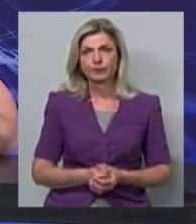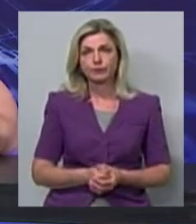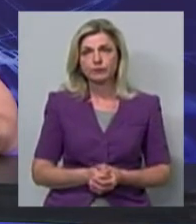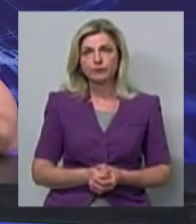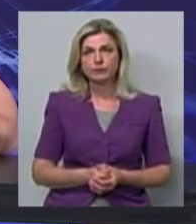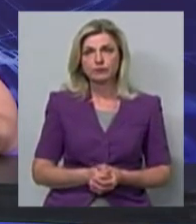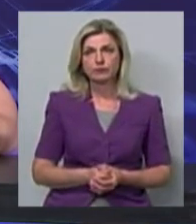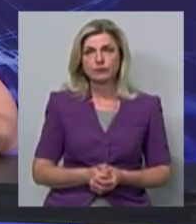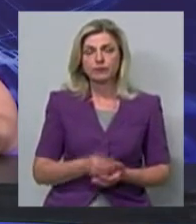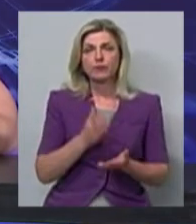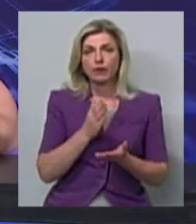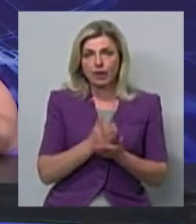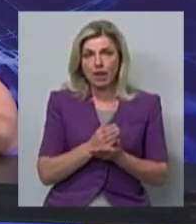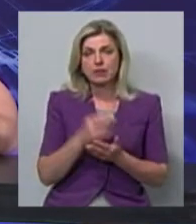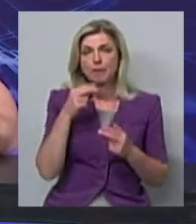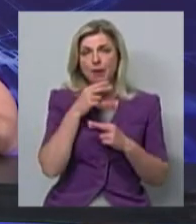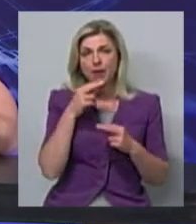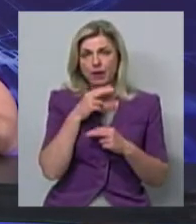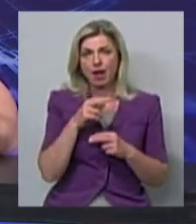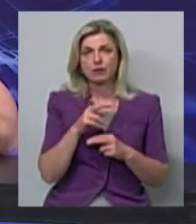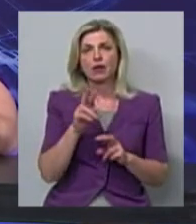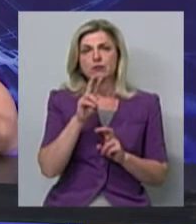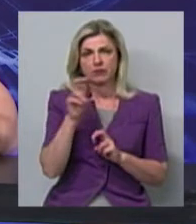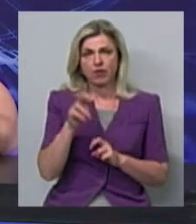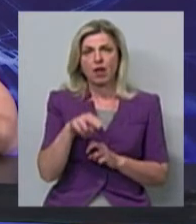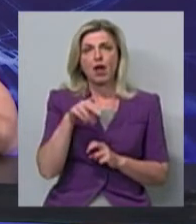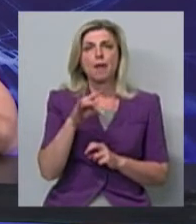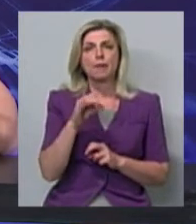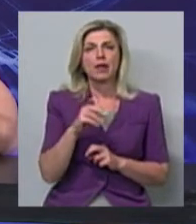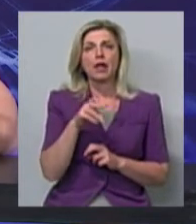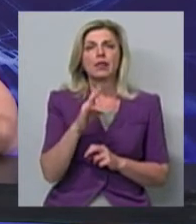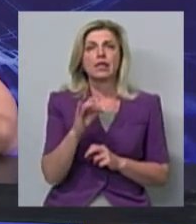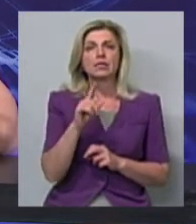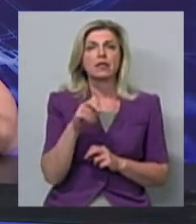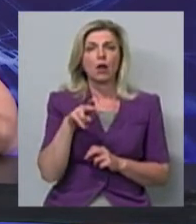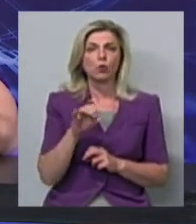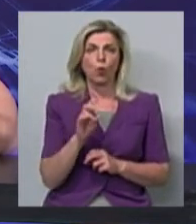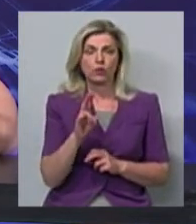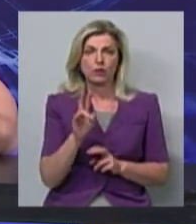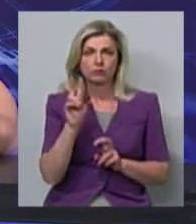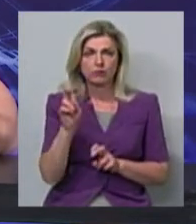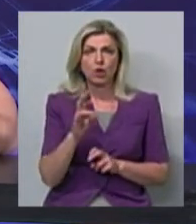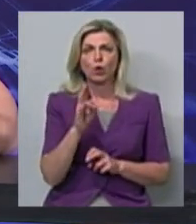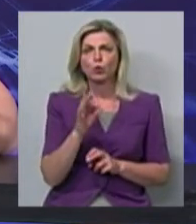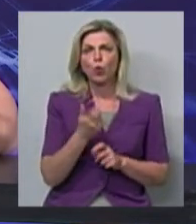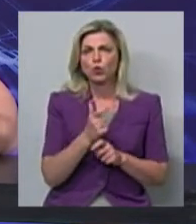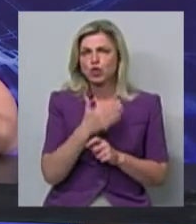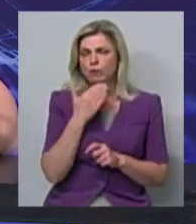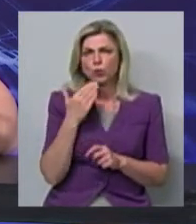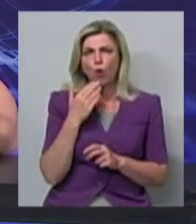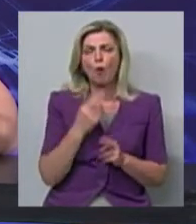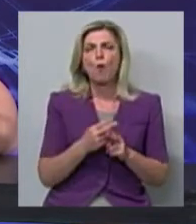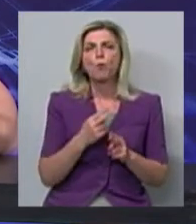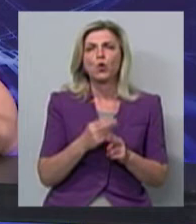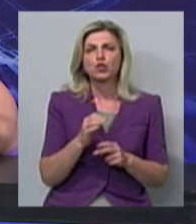есть препарат преднизолон, который доступен у нас в Украине. Но побочных эффектов, конечно, намного